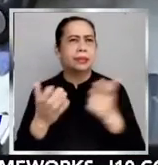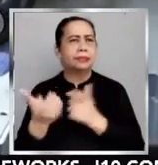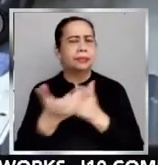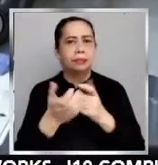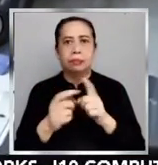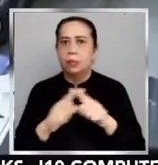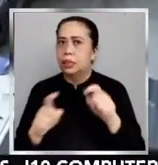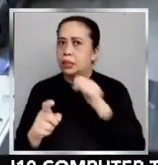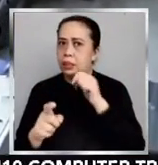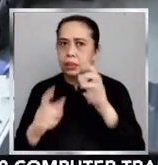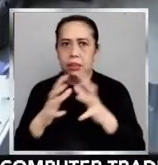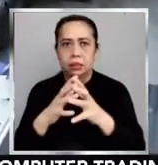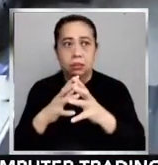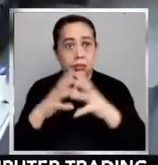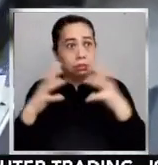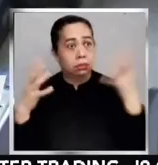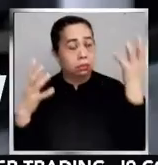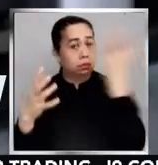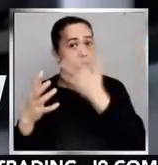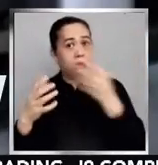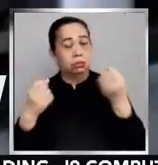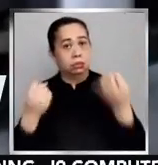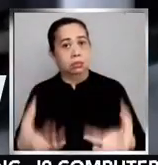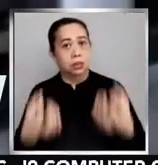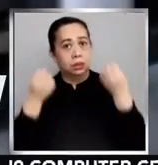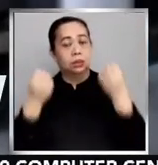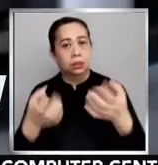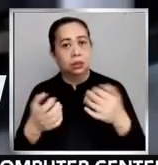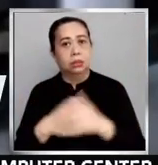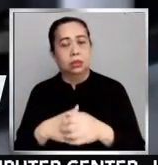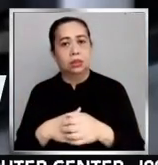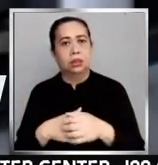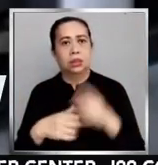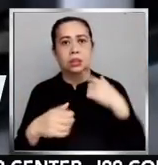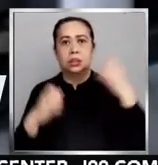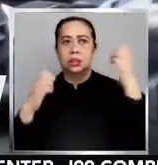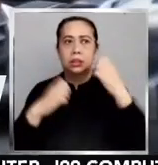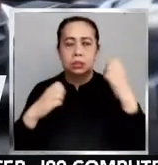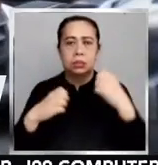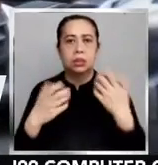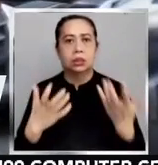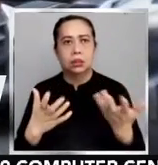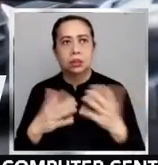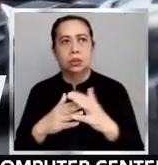this ganito karami. Ang ini-expect namin talaga